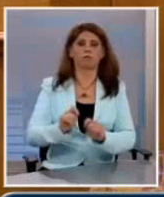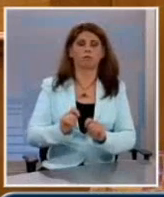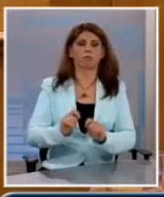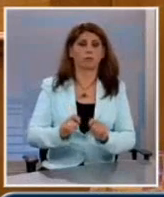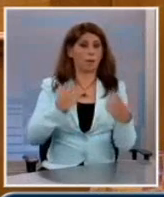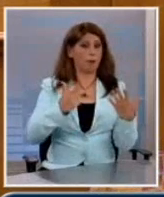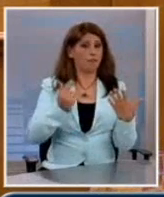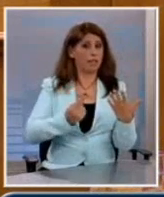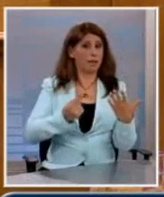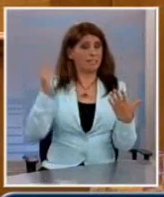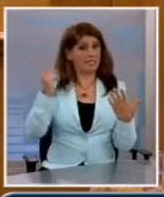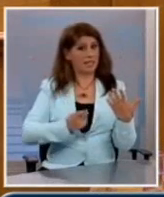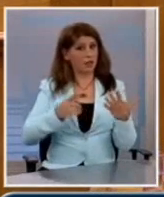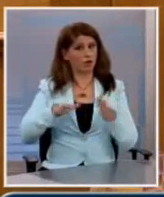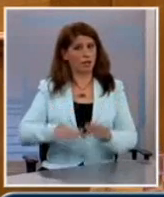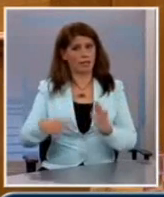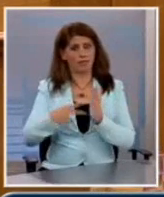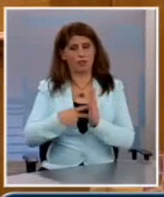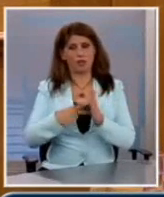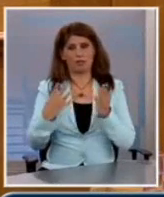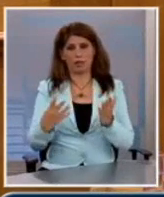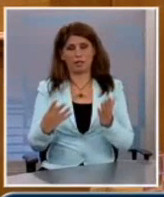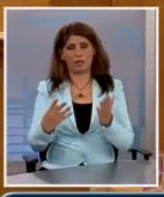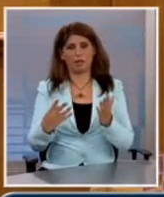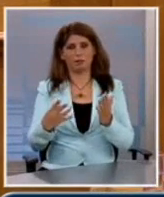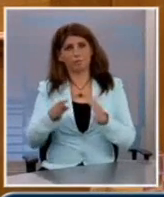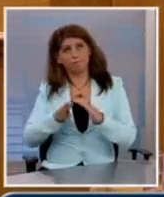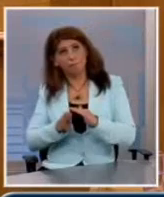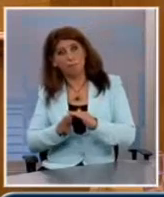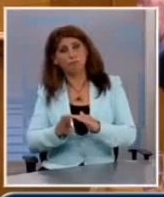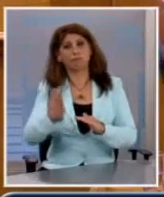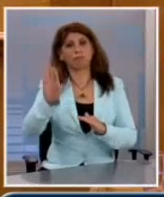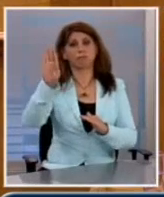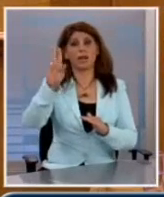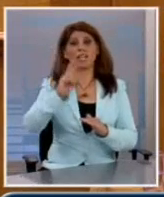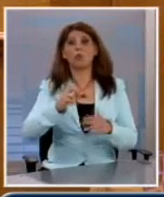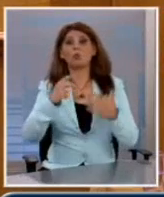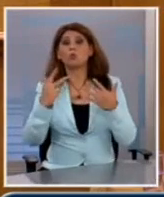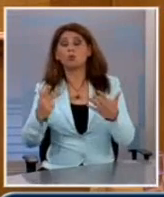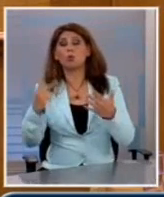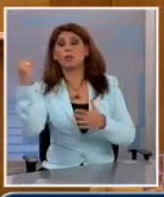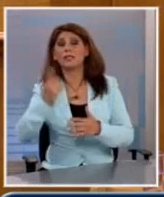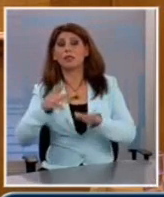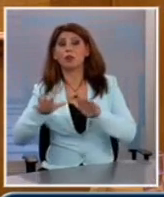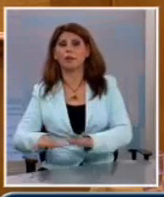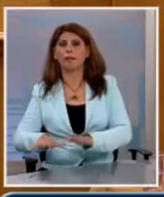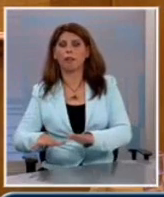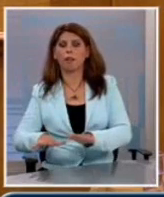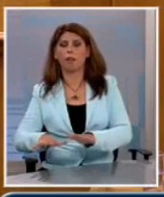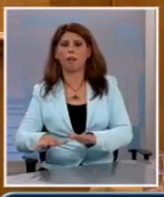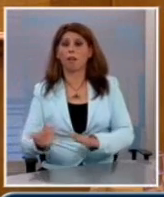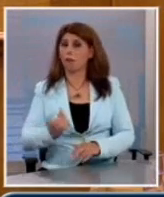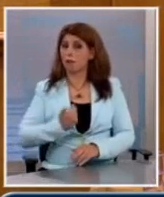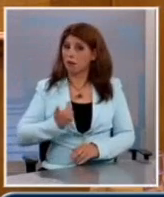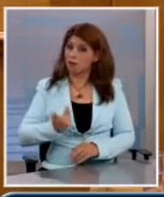Από 7,5% η ανεργία το 9 εκτοξεύθηκε κοντά στο 28. Για τους